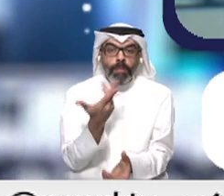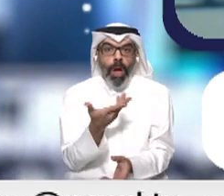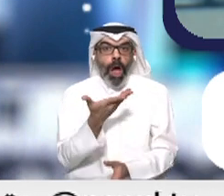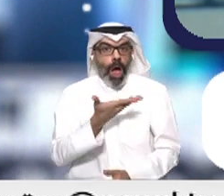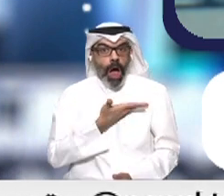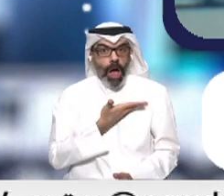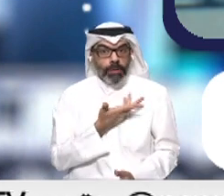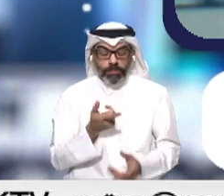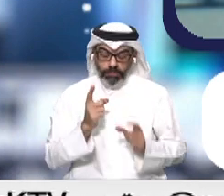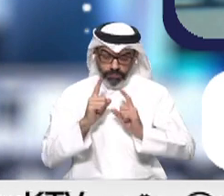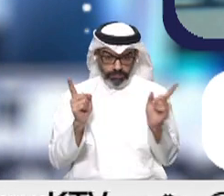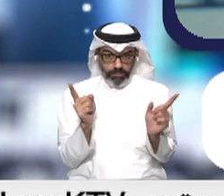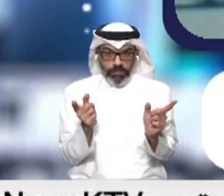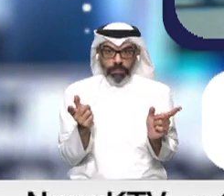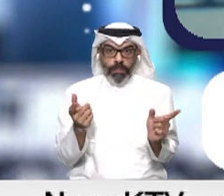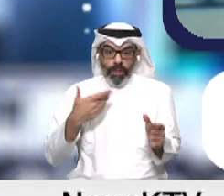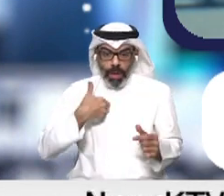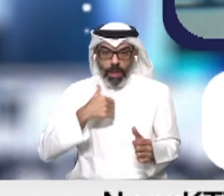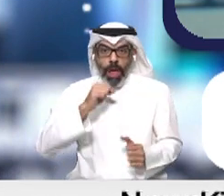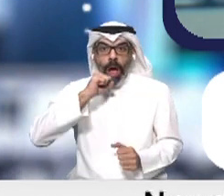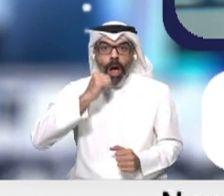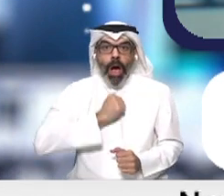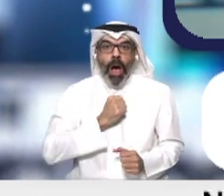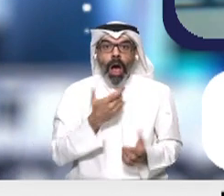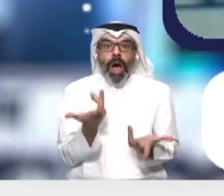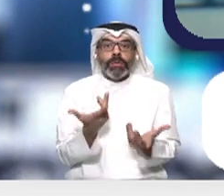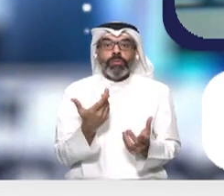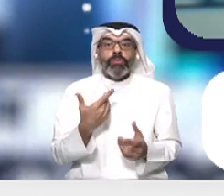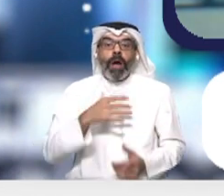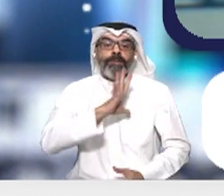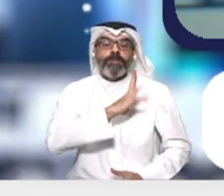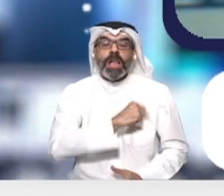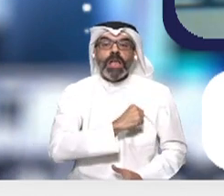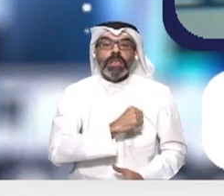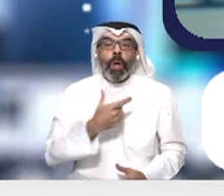غزة لحماية أمن دولة إسرائيل. نعم. الفلسطينيون